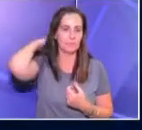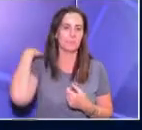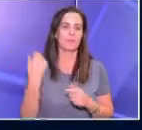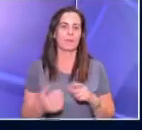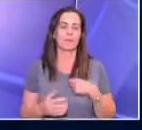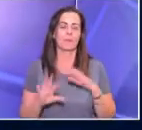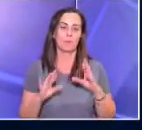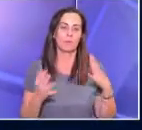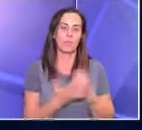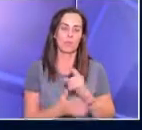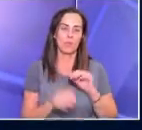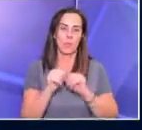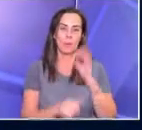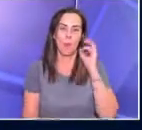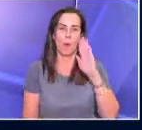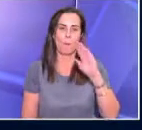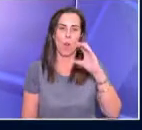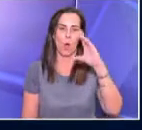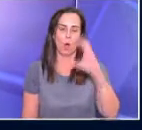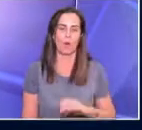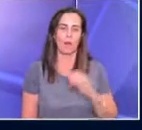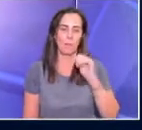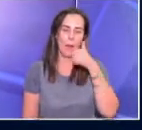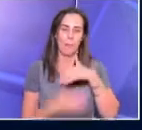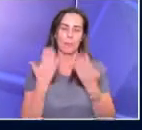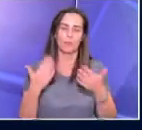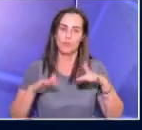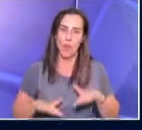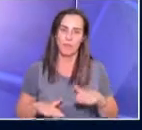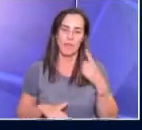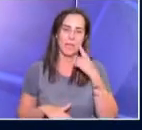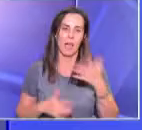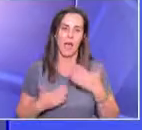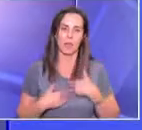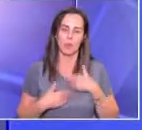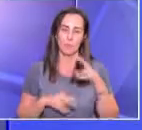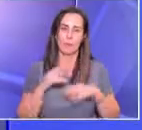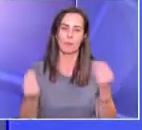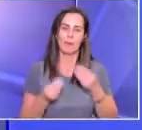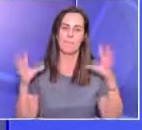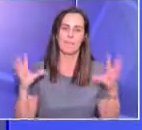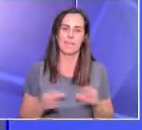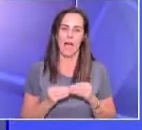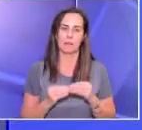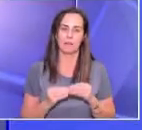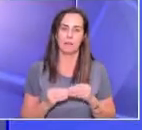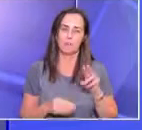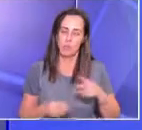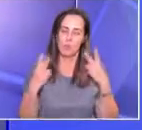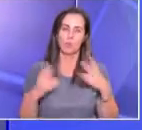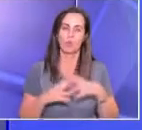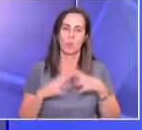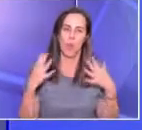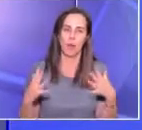ואליזה. אנחנו נקום מחר בבוקר ונשב ונראה איך אנחנו מדברים בדברים ביחד. ויש לזה משמעות